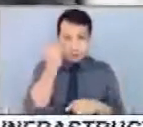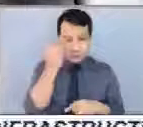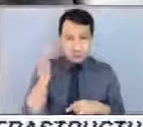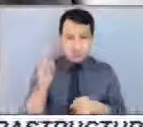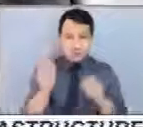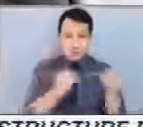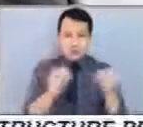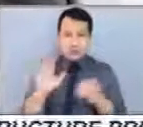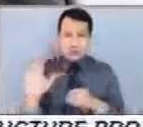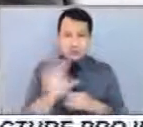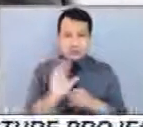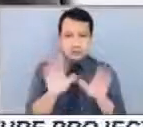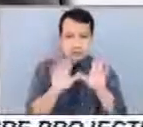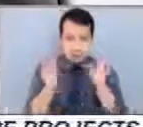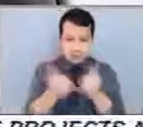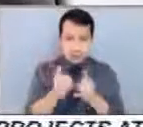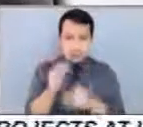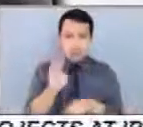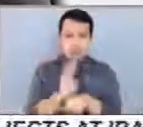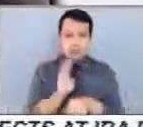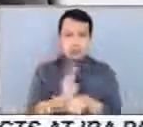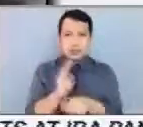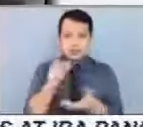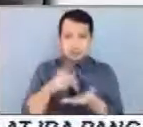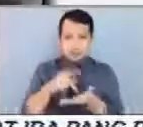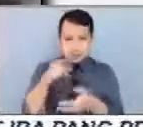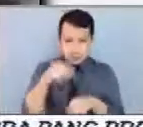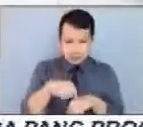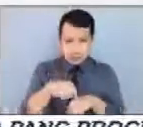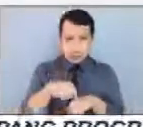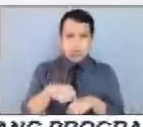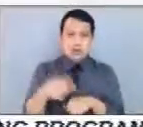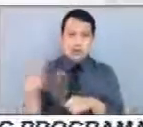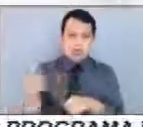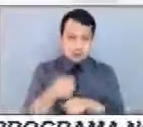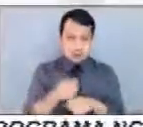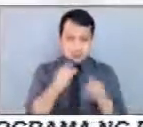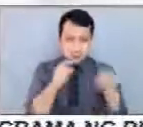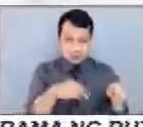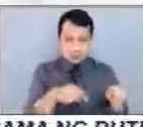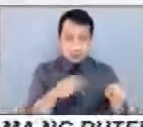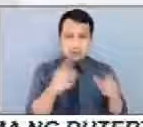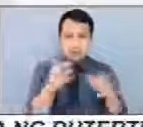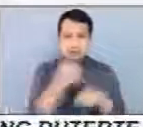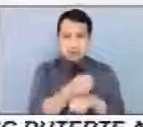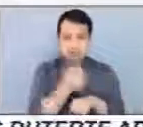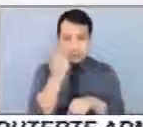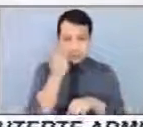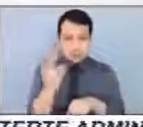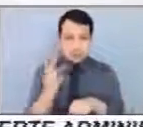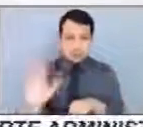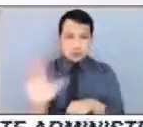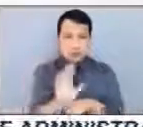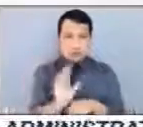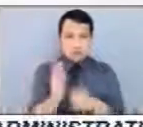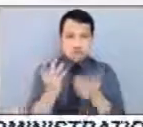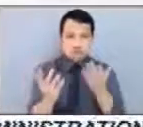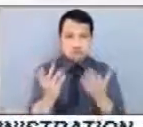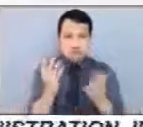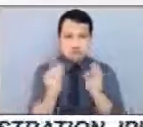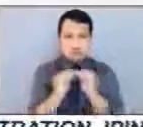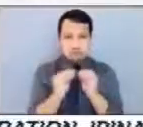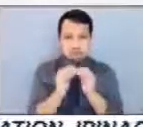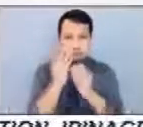na tinatayang nagkakahalaga ng 680,000 pesos. Isa pang watchlisted na drug personality